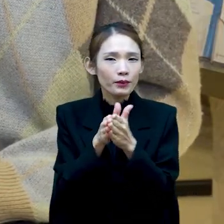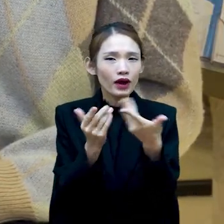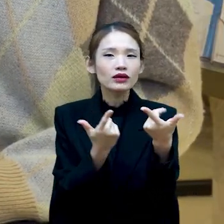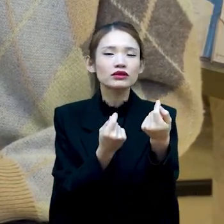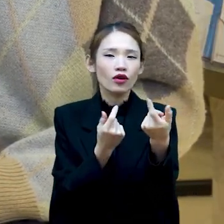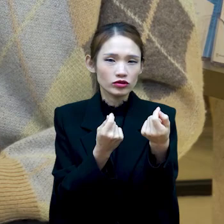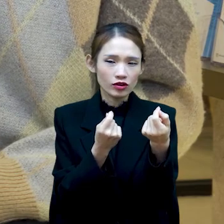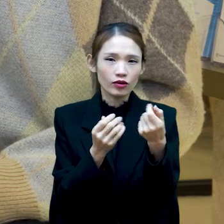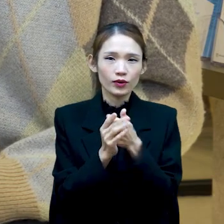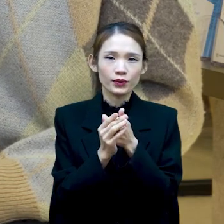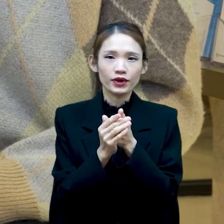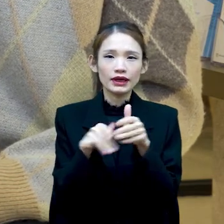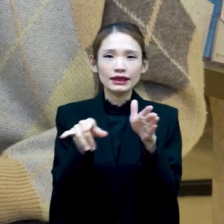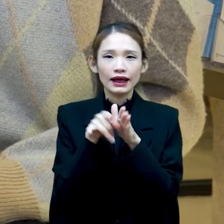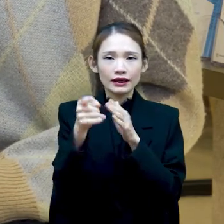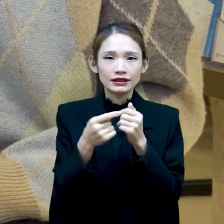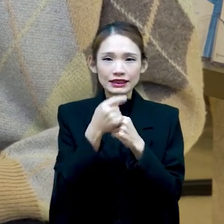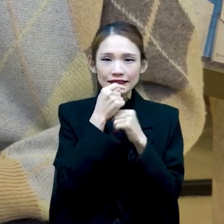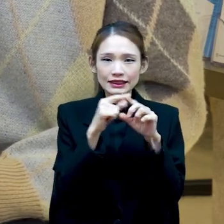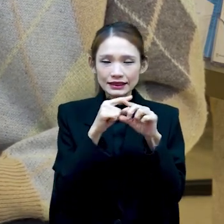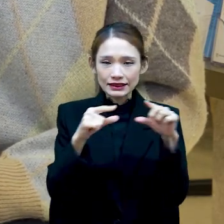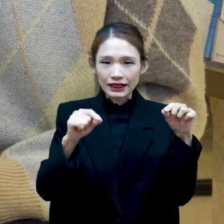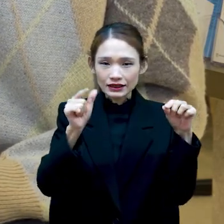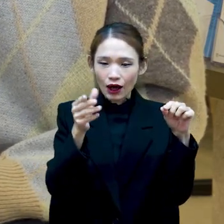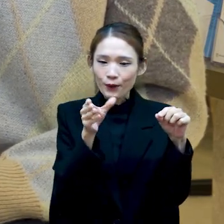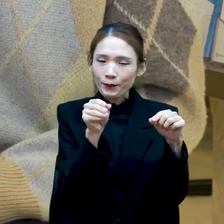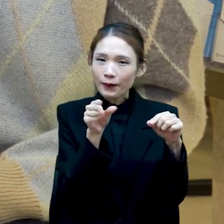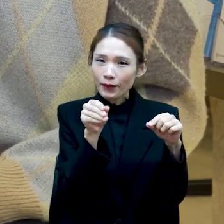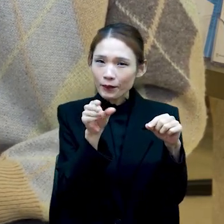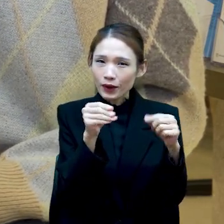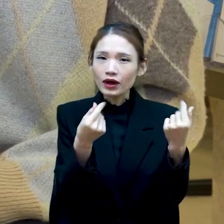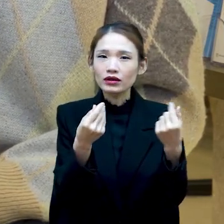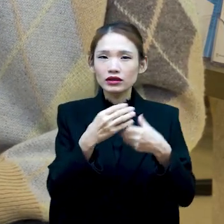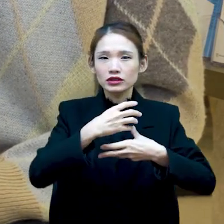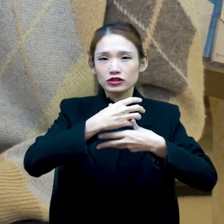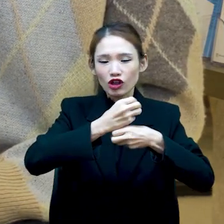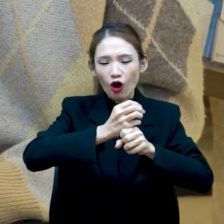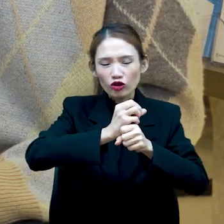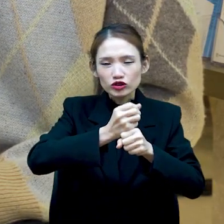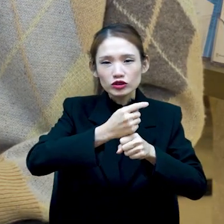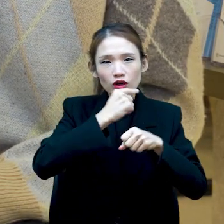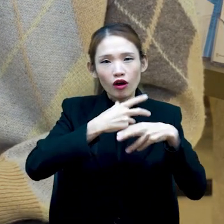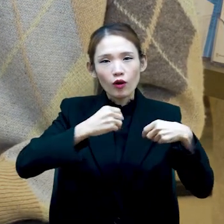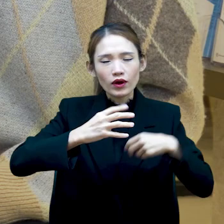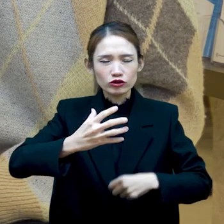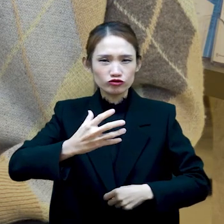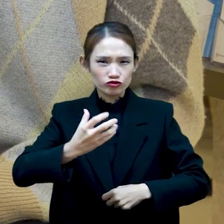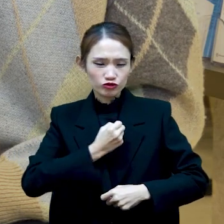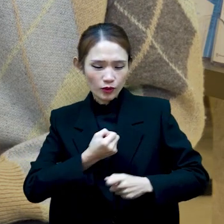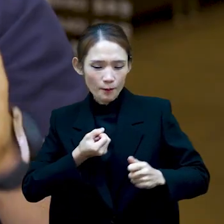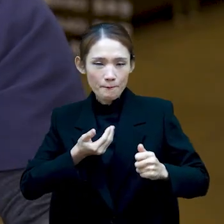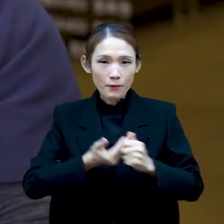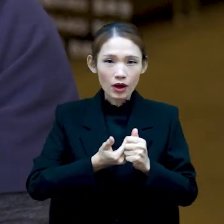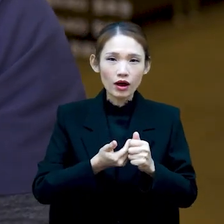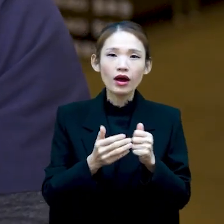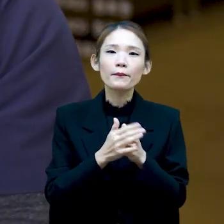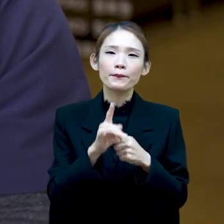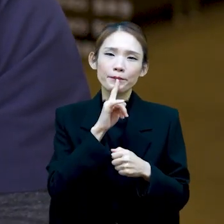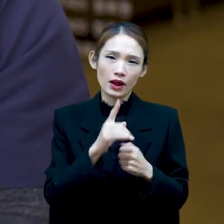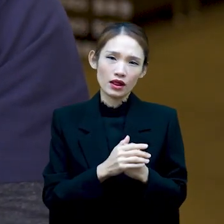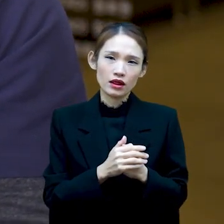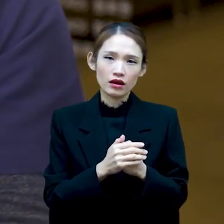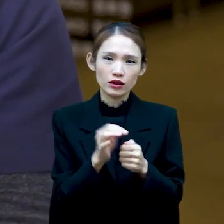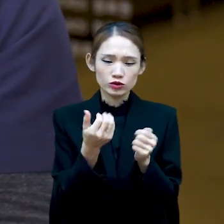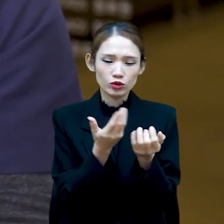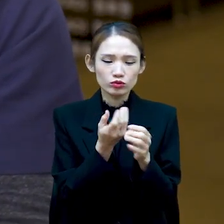하듯이 그럼 고장나요, 카드. 이렇게 했을 때 그 카드에 흰색 선 가는 것처럼 그렇게 이제 척수 쪽의 혈관에 충격이 갔고, 이 혈관이